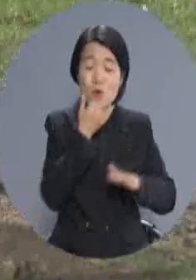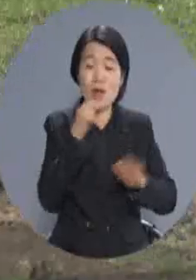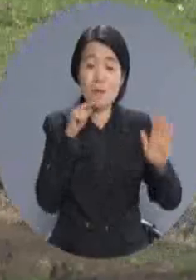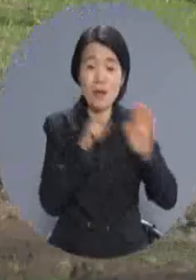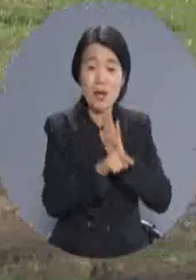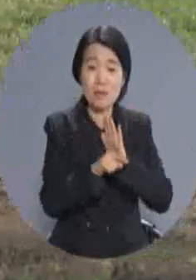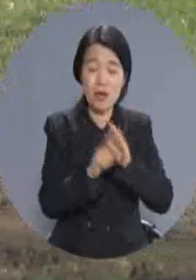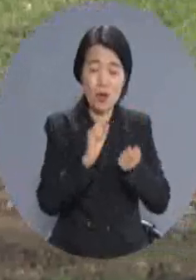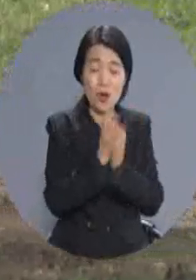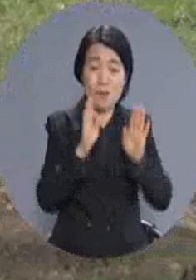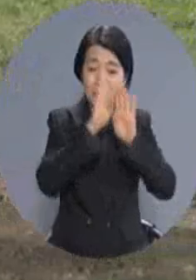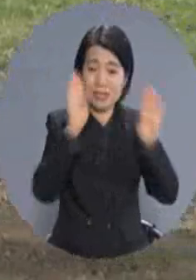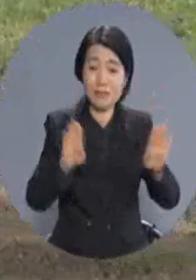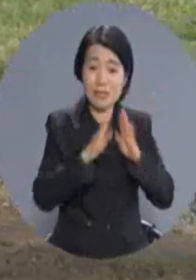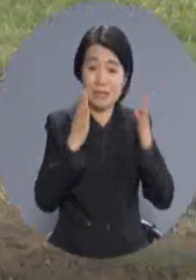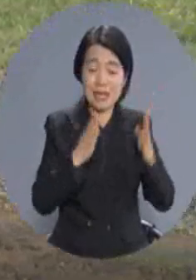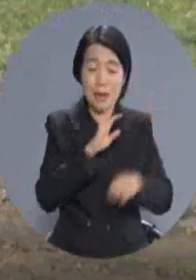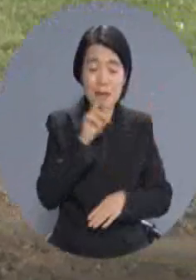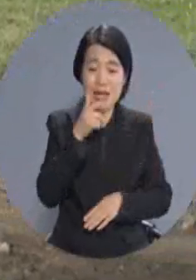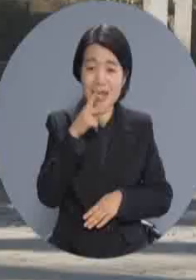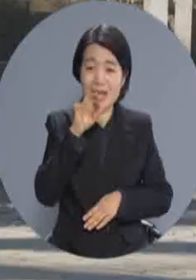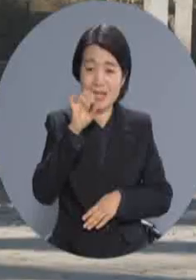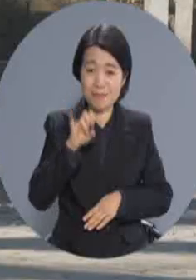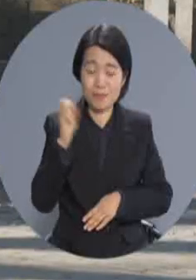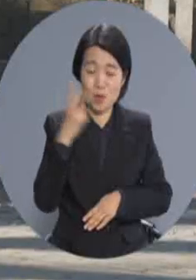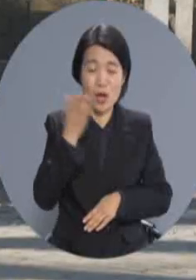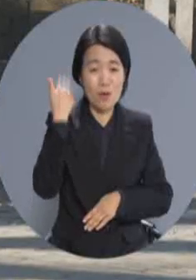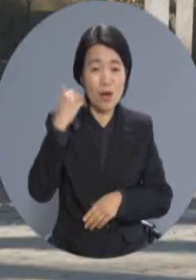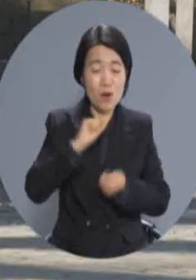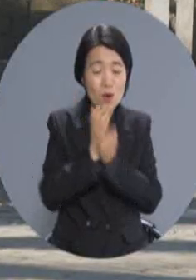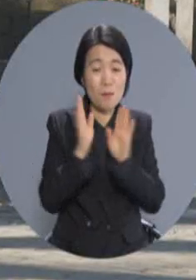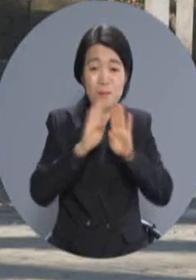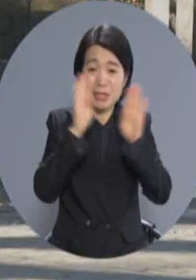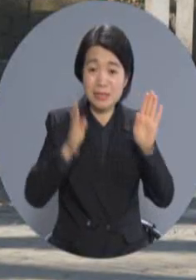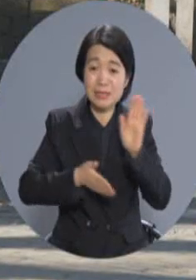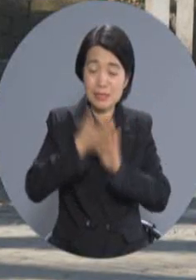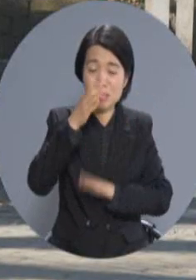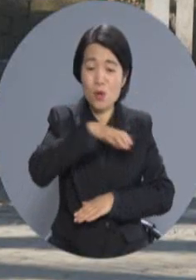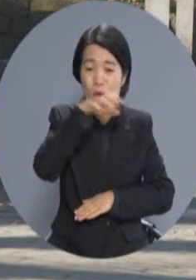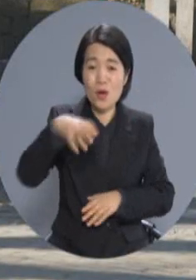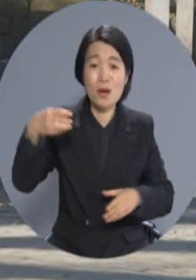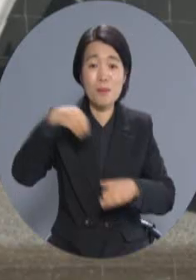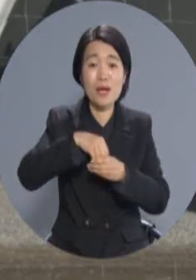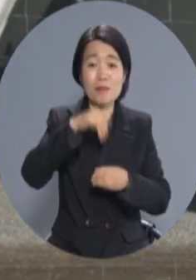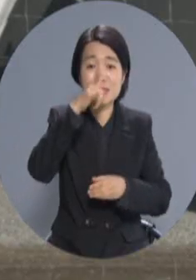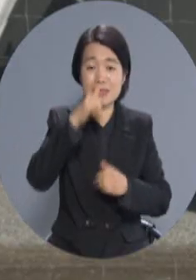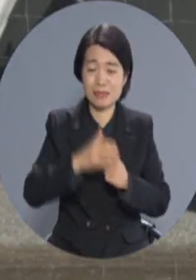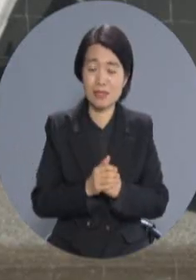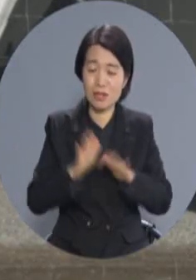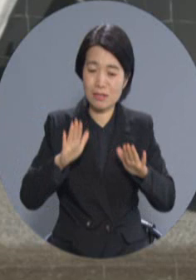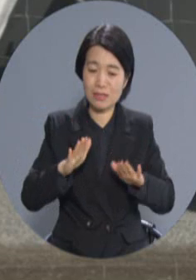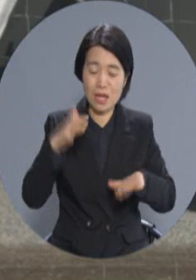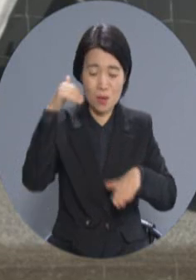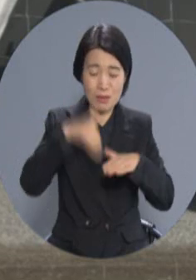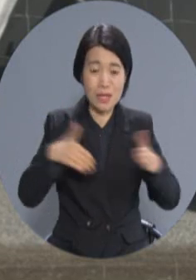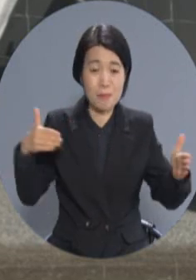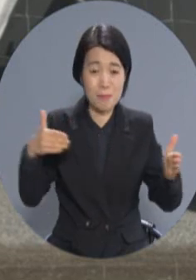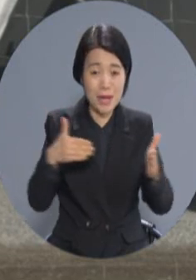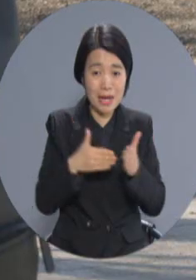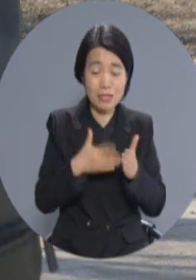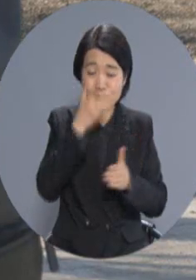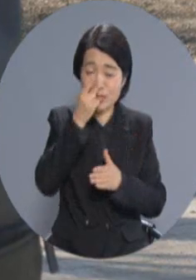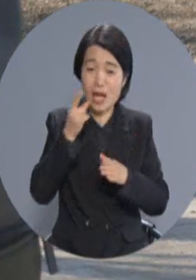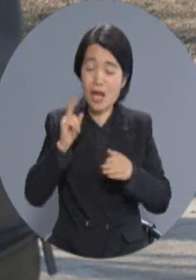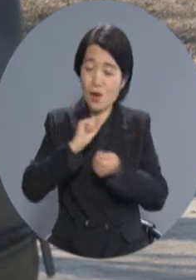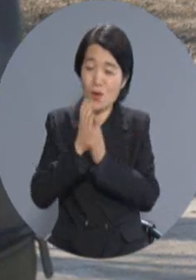방문은 정원 박람회 개최 도시인 만하임을 비롯해 과거 정원 박람회 개최 도시들까지 포함돼 있어 현재 막바지 공사 중인